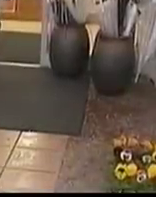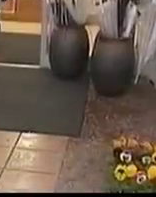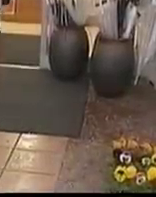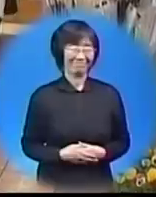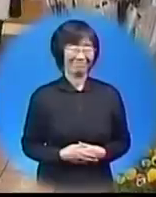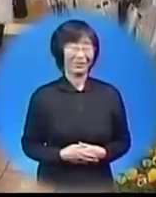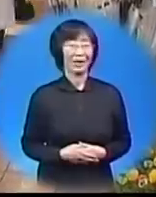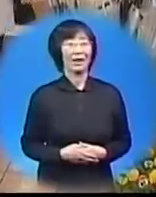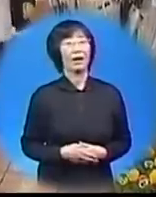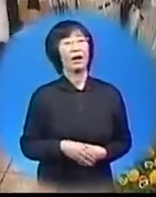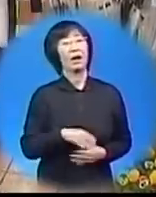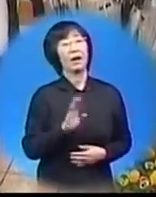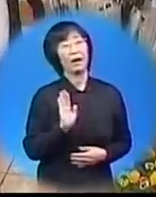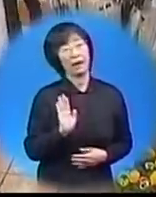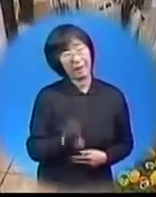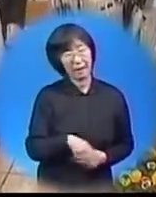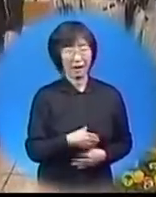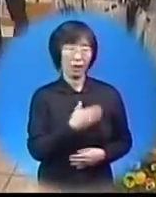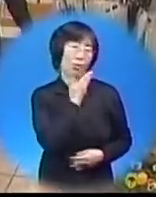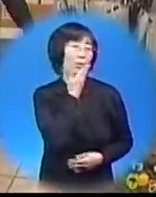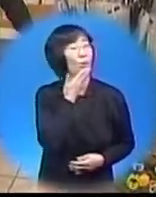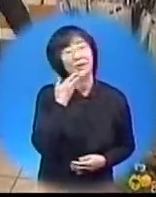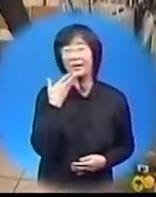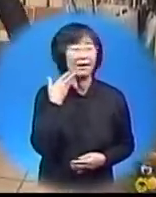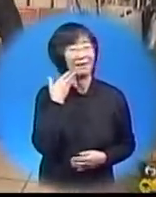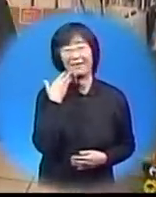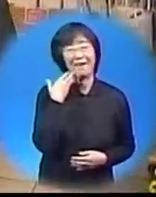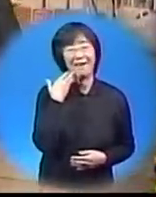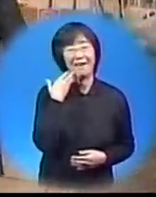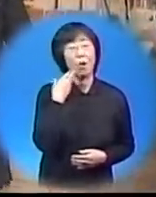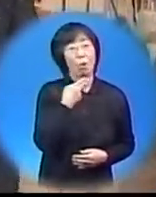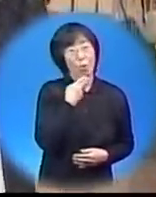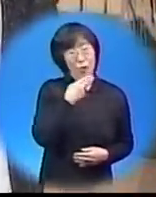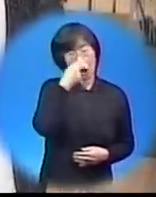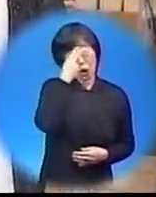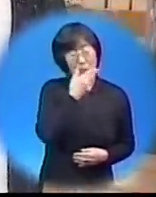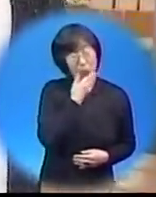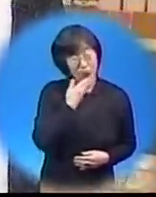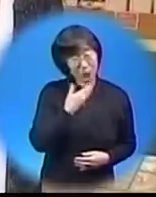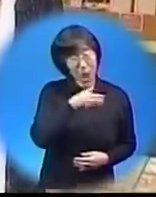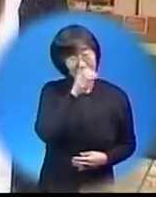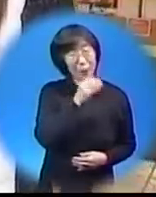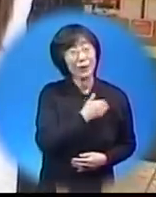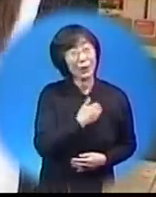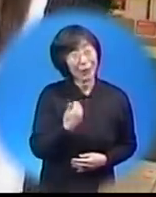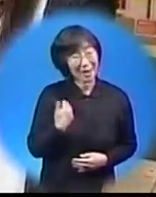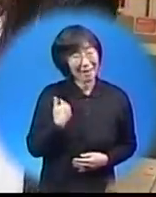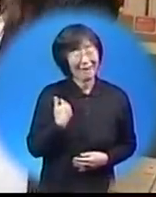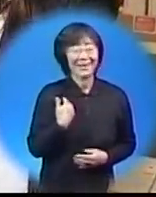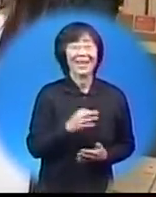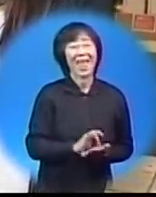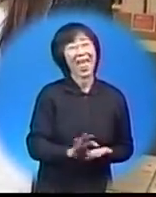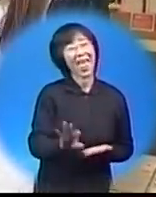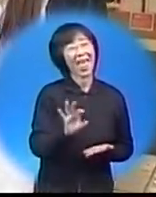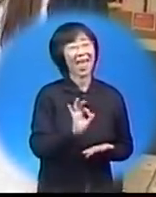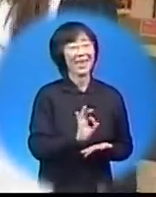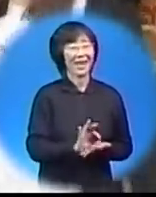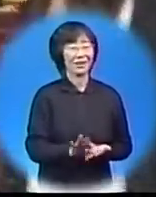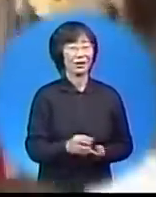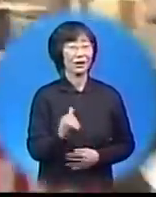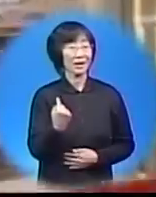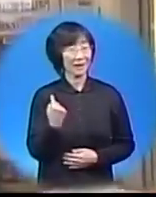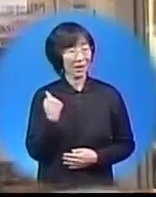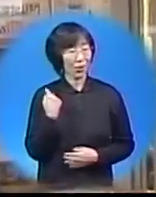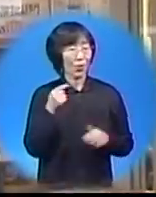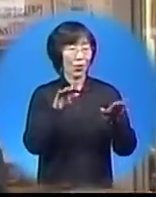いや、山下さん、はい、美味しかったですね。 そうですね、美味しいお酒飲めましたね。 贅沢ですよね。 そうですね、はいはい、で昨日今